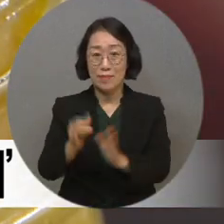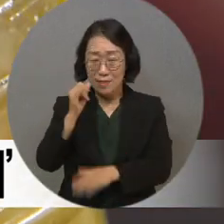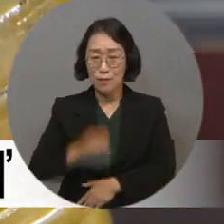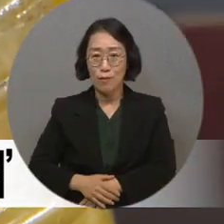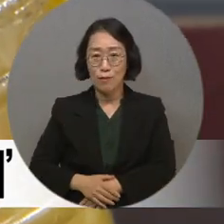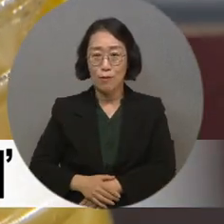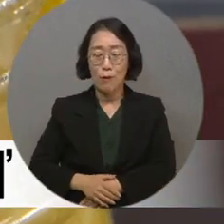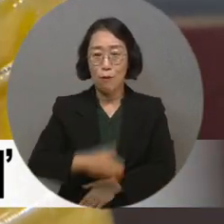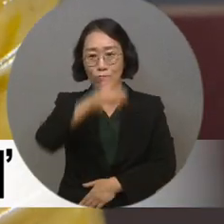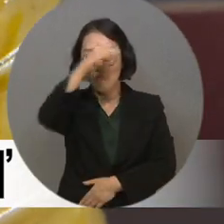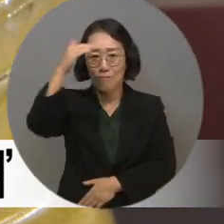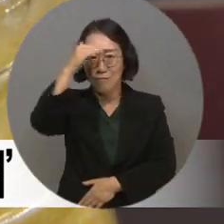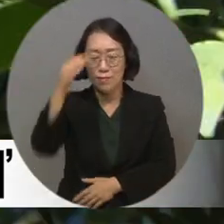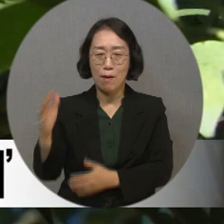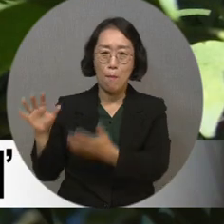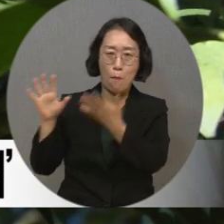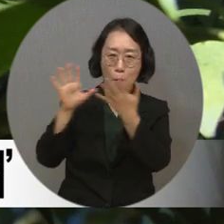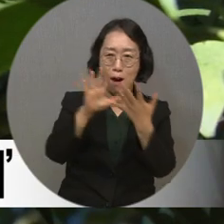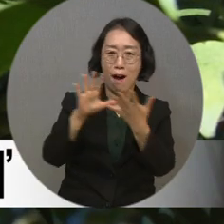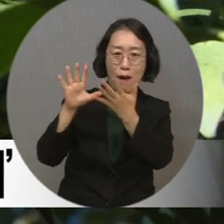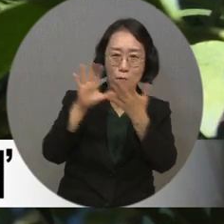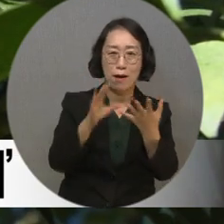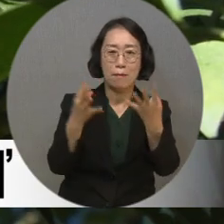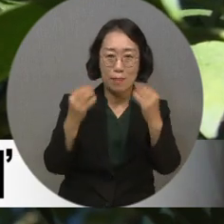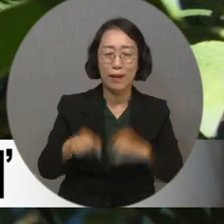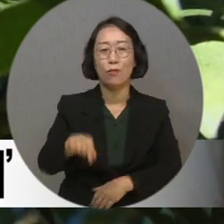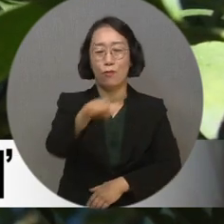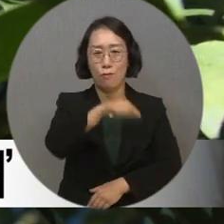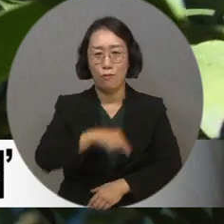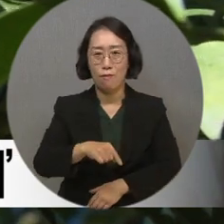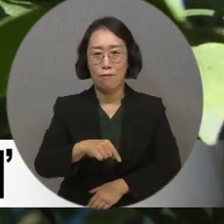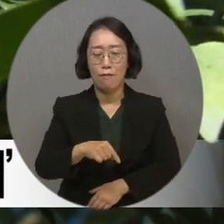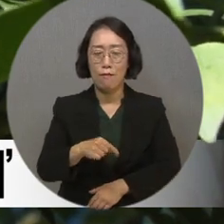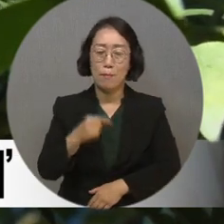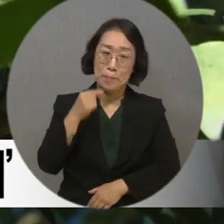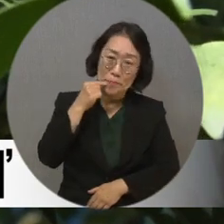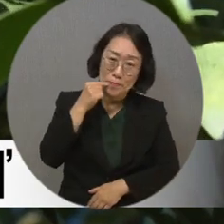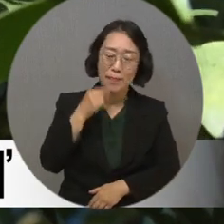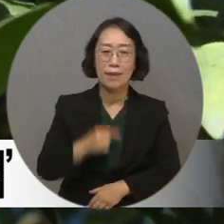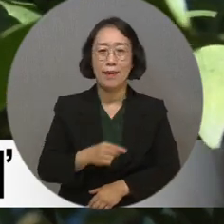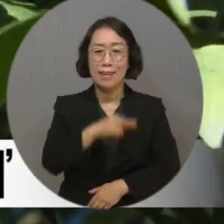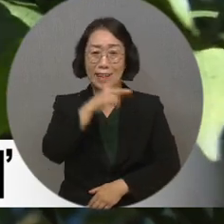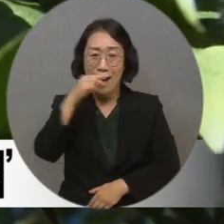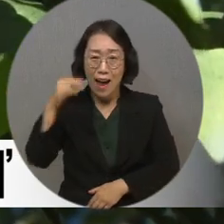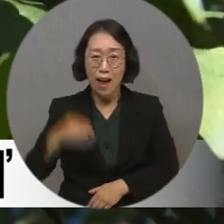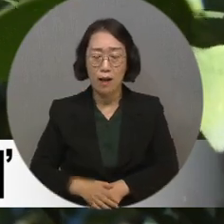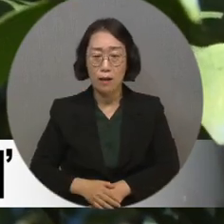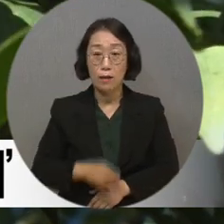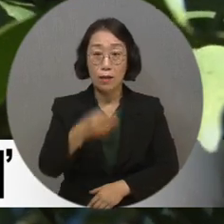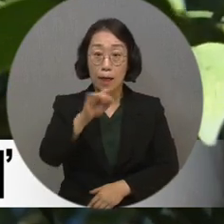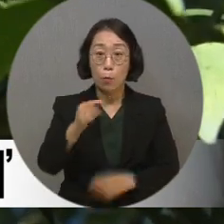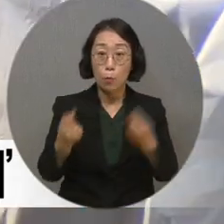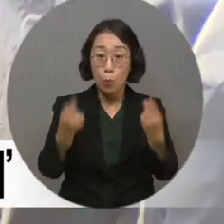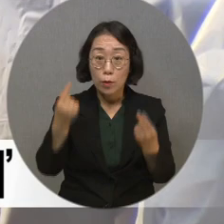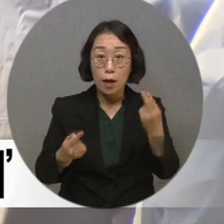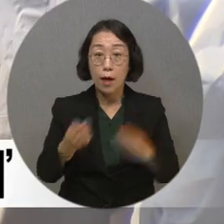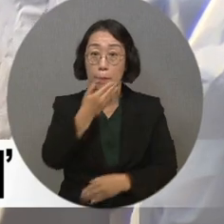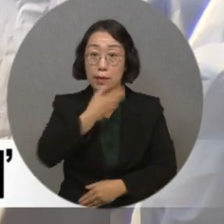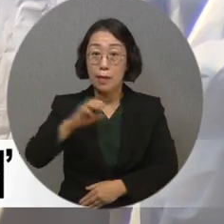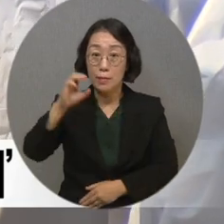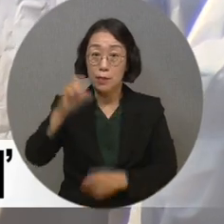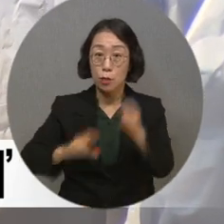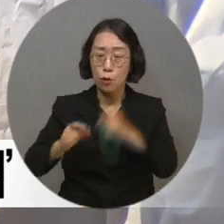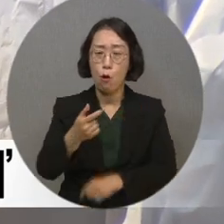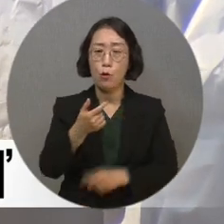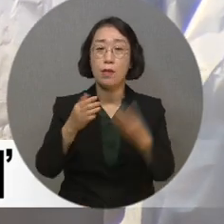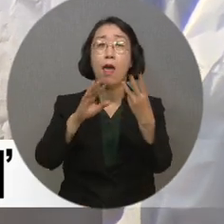발길을 끕니다. 상큼한 향을 내뿜는 유자는 천연 비타민C가 레몬보다 3배가 많고 목